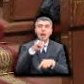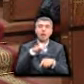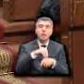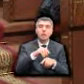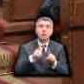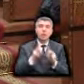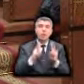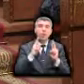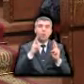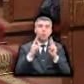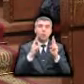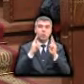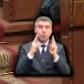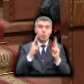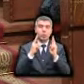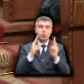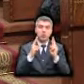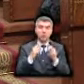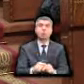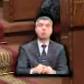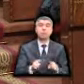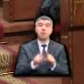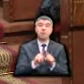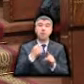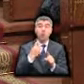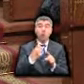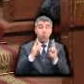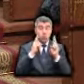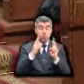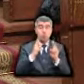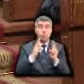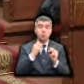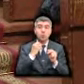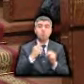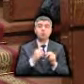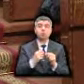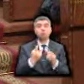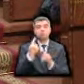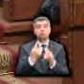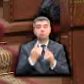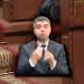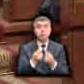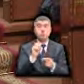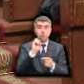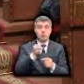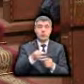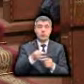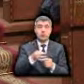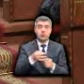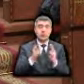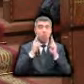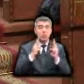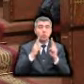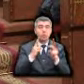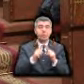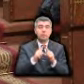بالطريق السيار غير باش ينتبهوا الساده النواب، راه الاقتراح ديال الطريق السريع سيكون ذو مردوديه احسن، لان الطريق السيار